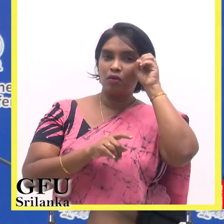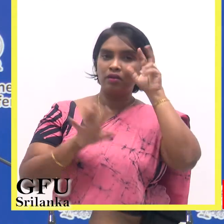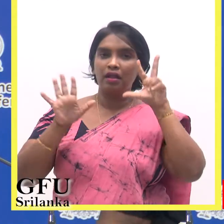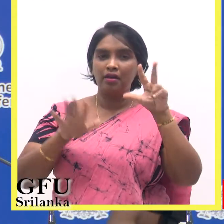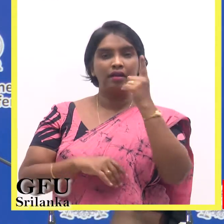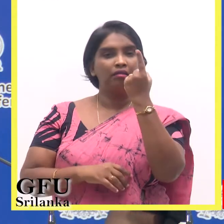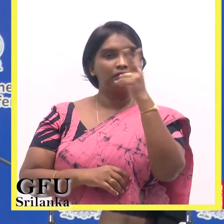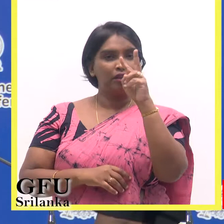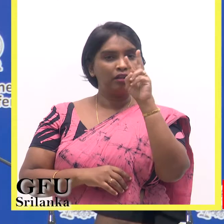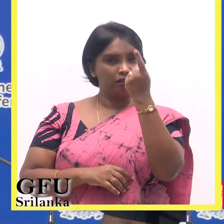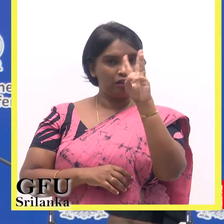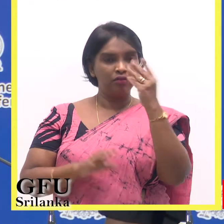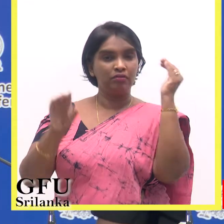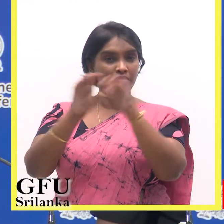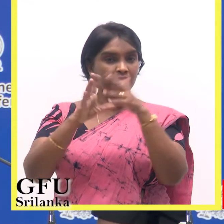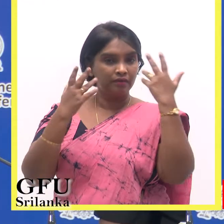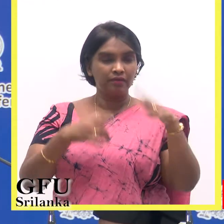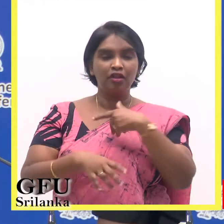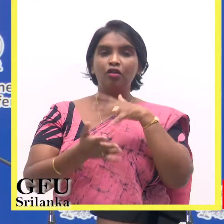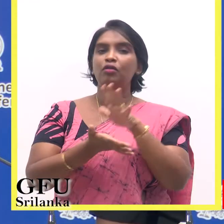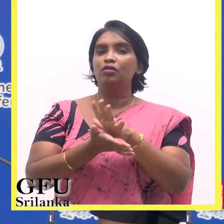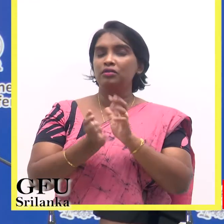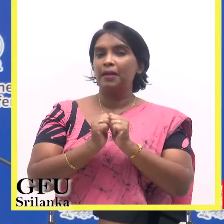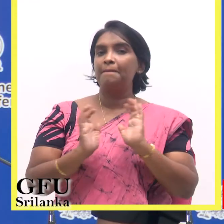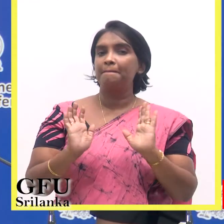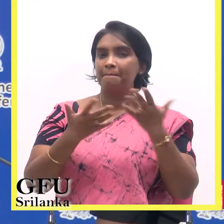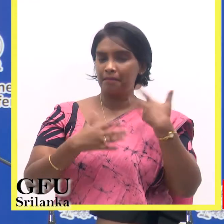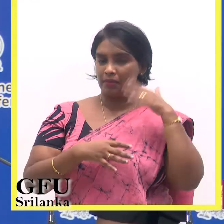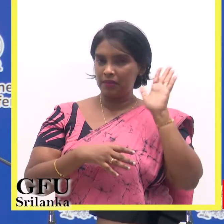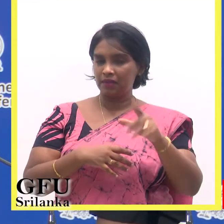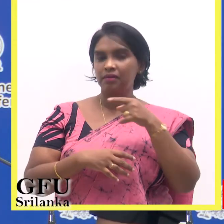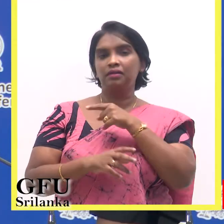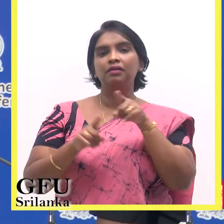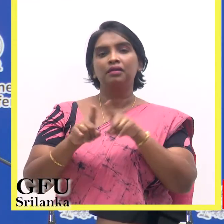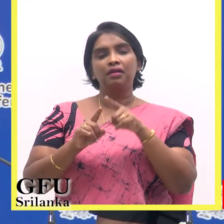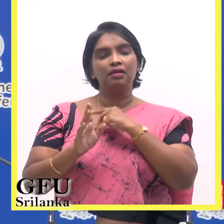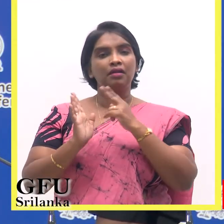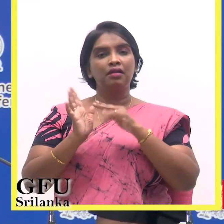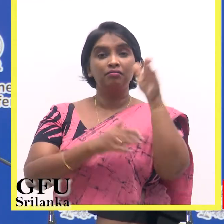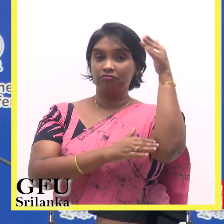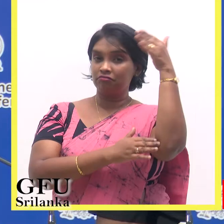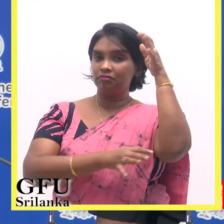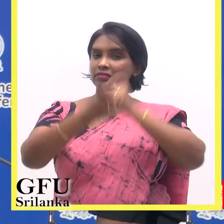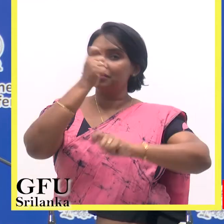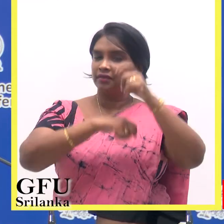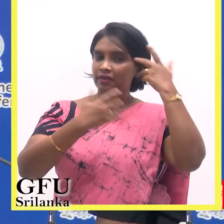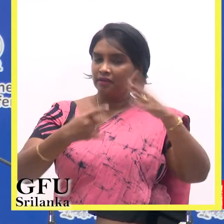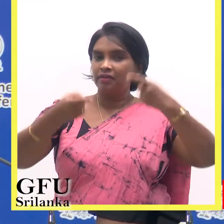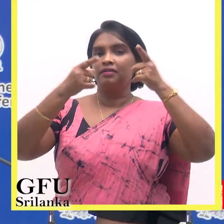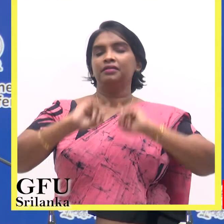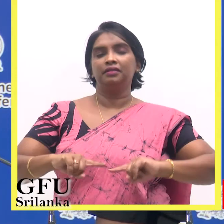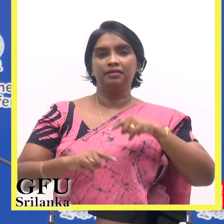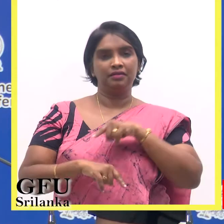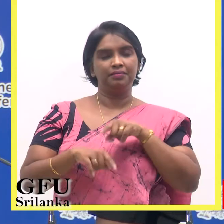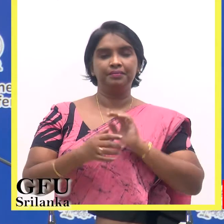ජනාධිපතිතුමා උදෑසන 8:13ට පැමිණීමෙන් අනතුරුව මෙම උත්සවය ආරම්භ කිරීමට නියමිත වෙනවා. ජාතික ධජය එසවීමෙන්